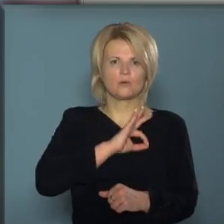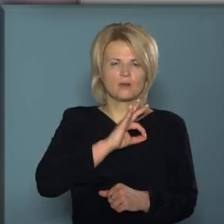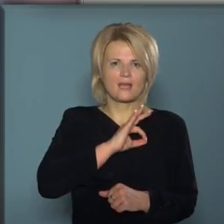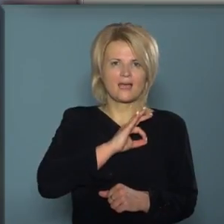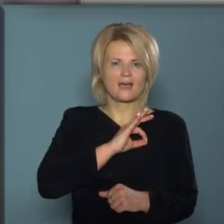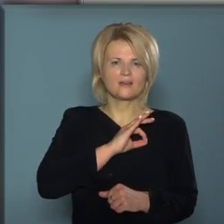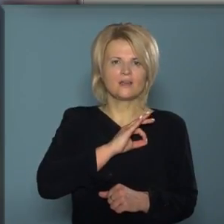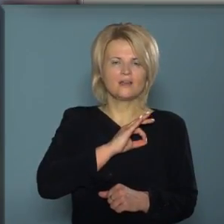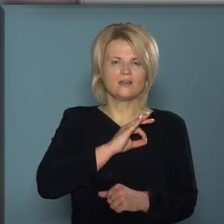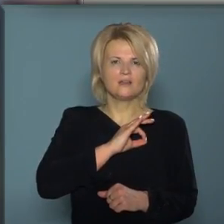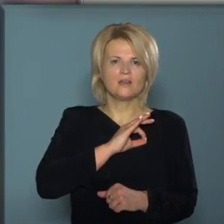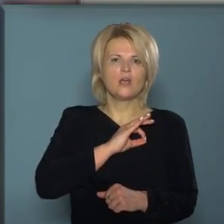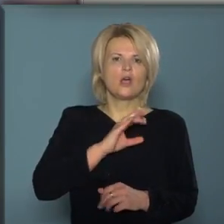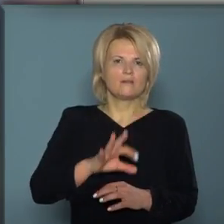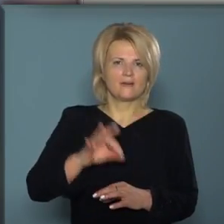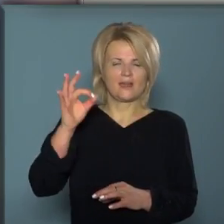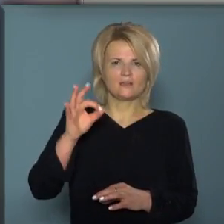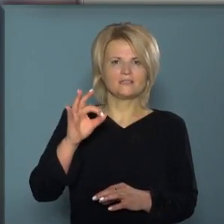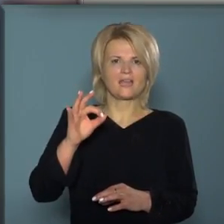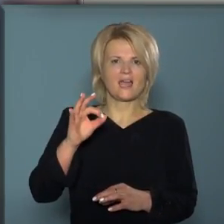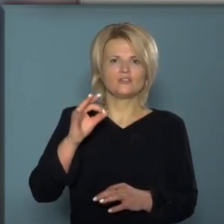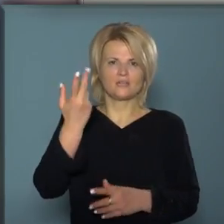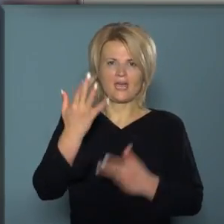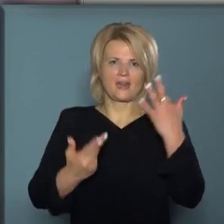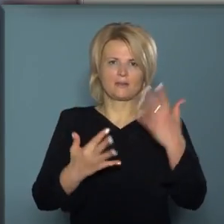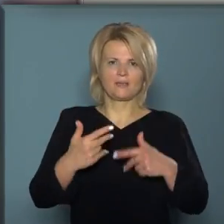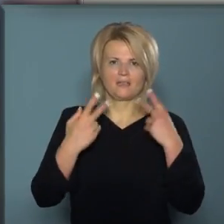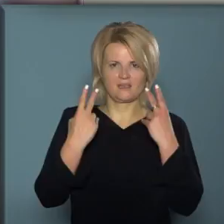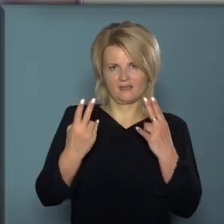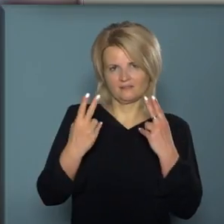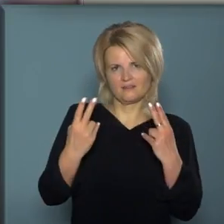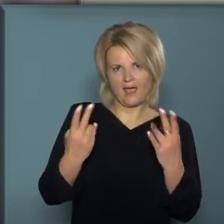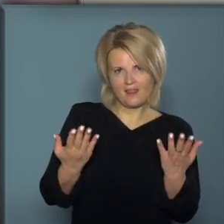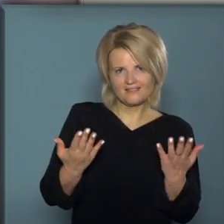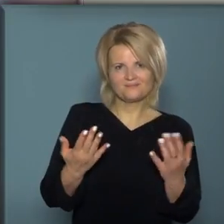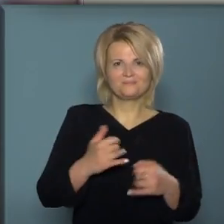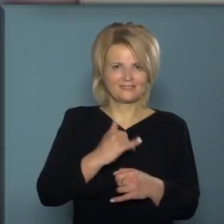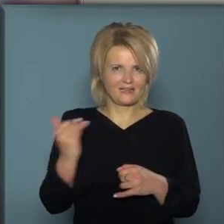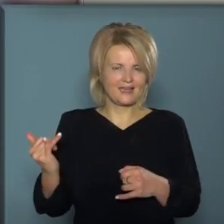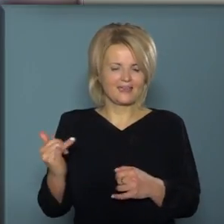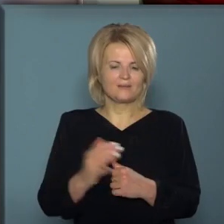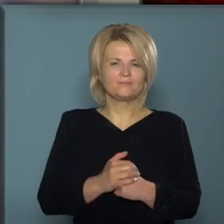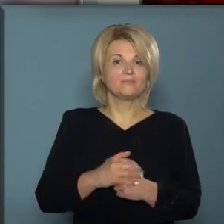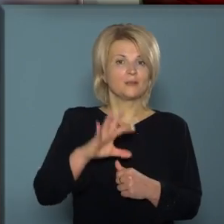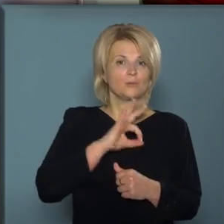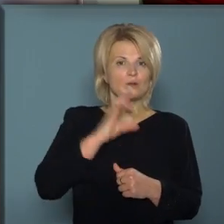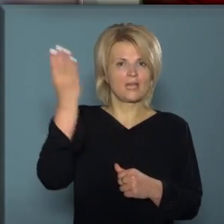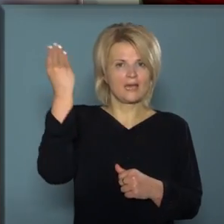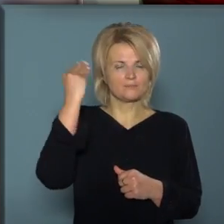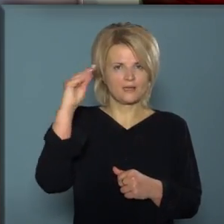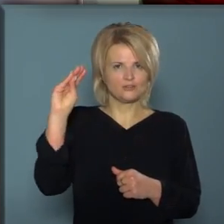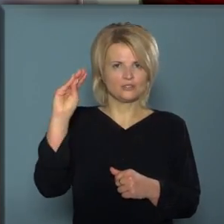értékeli saját számára a választások kimenetelét, egy polgármester gondolom, hogy szintén